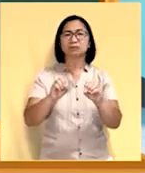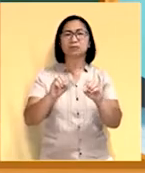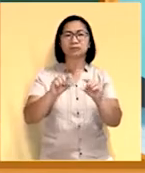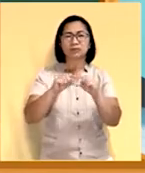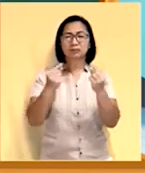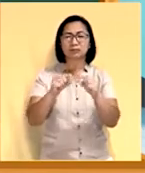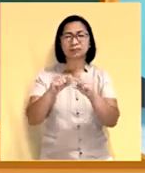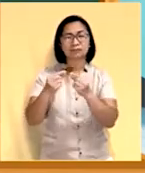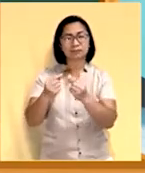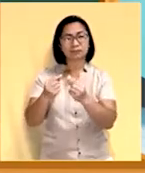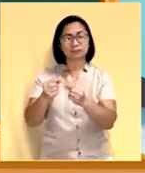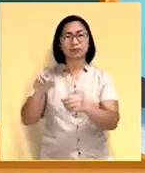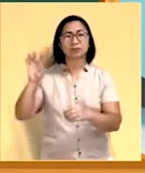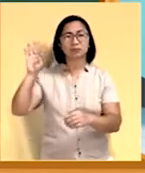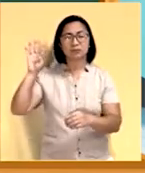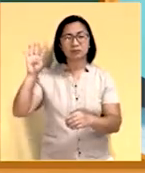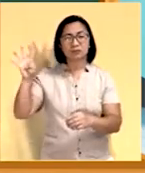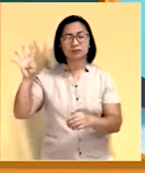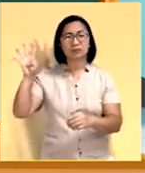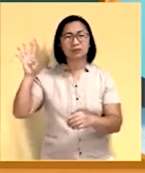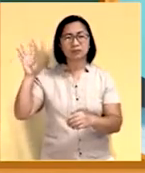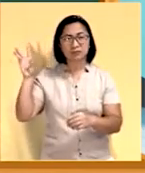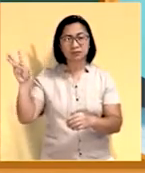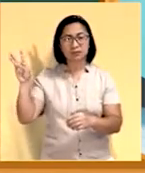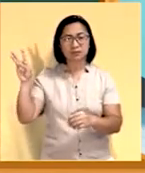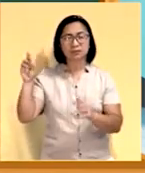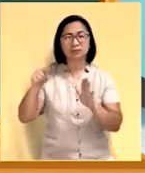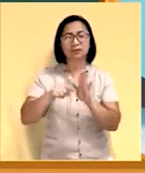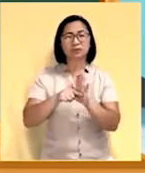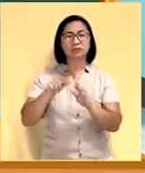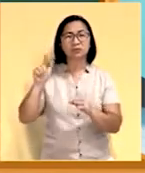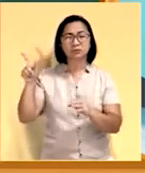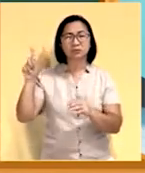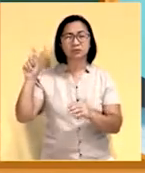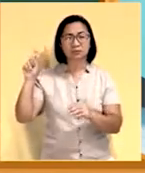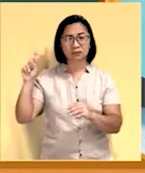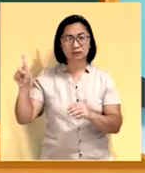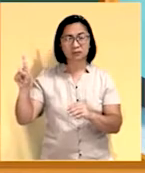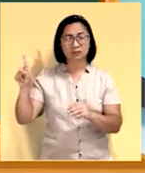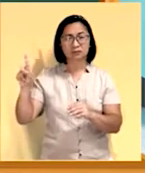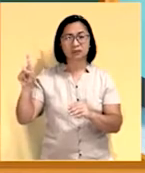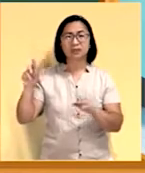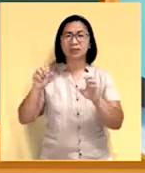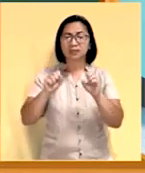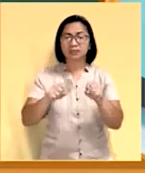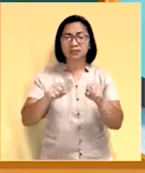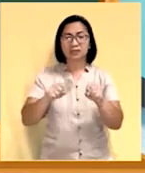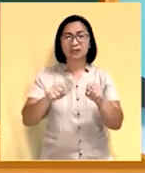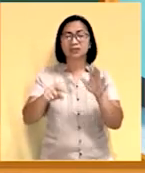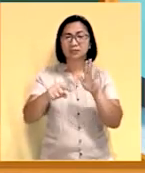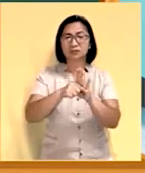Ang 46 minus 21 ay maaring isubtract mentally.